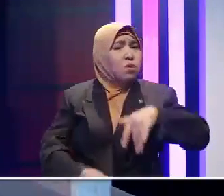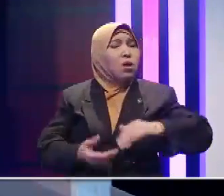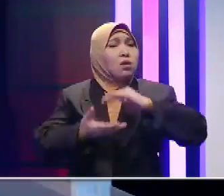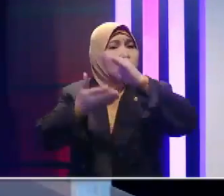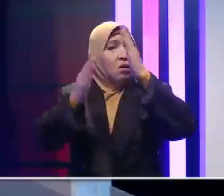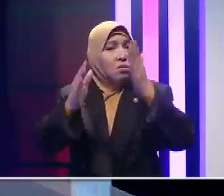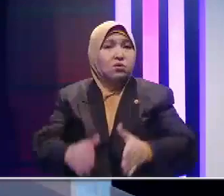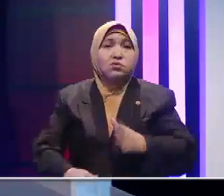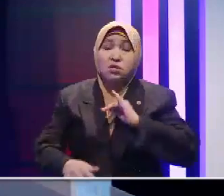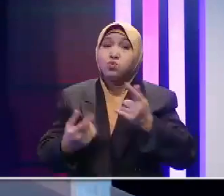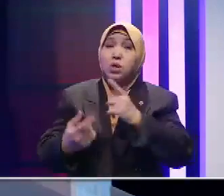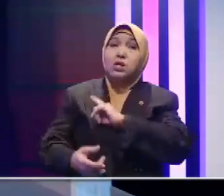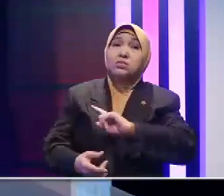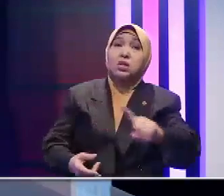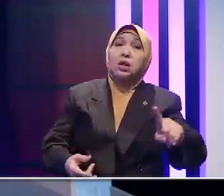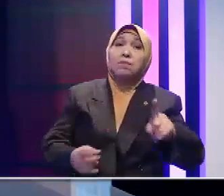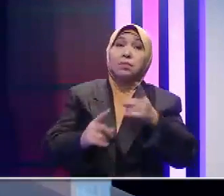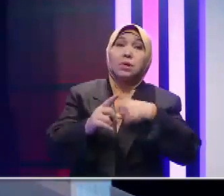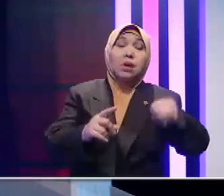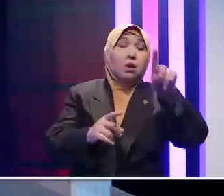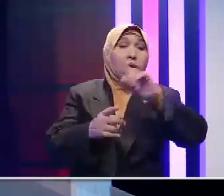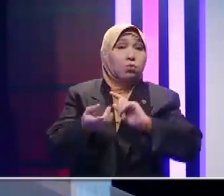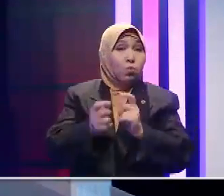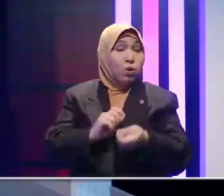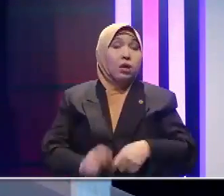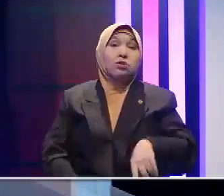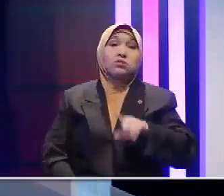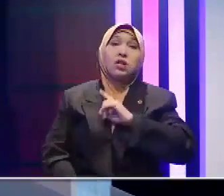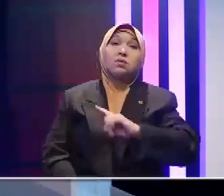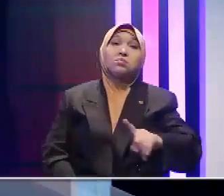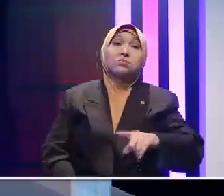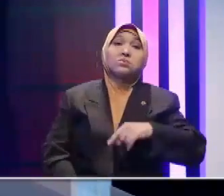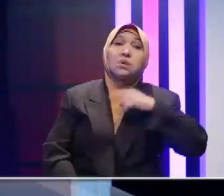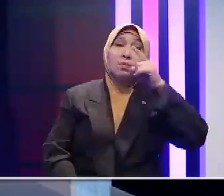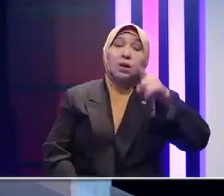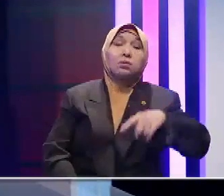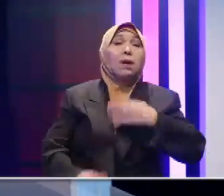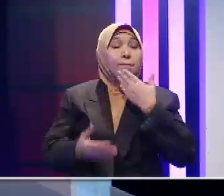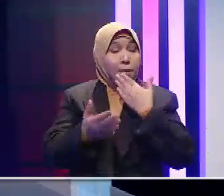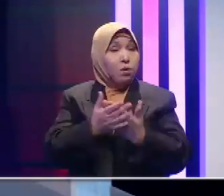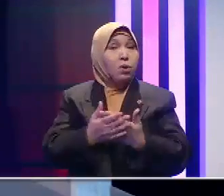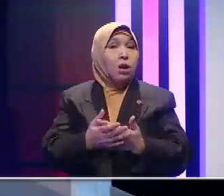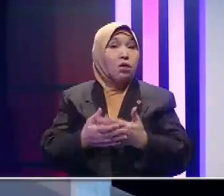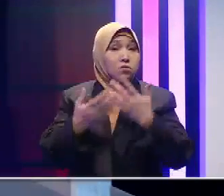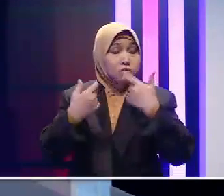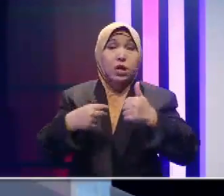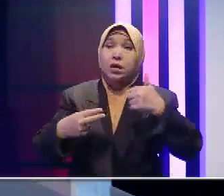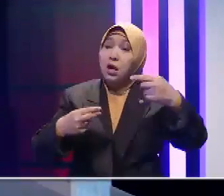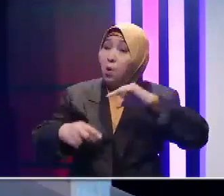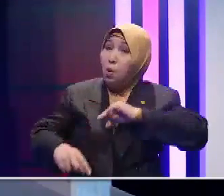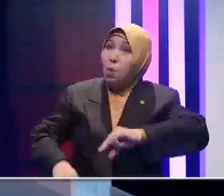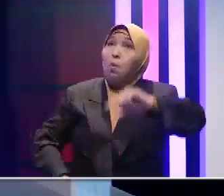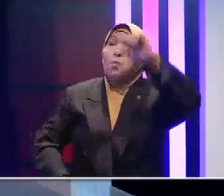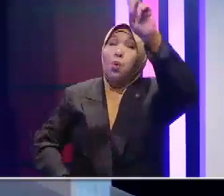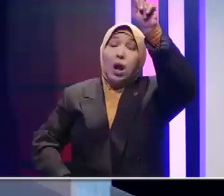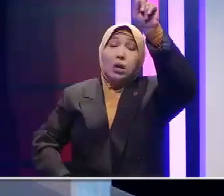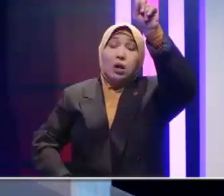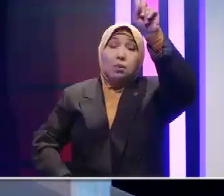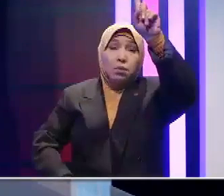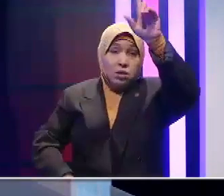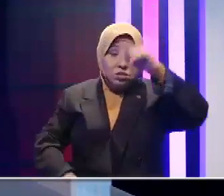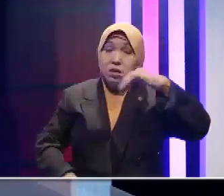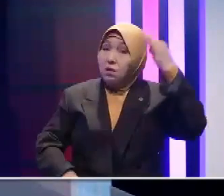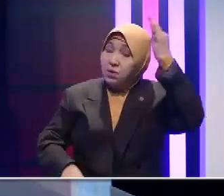Hisham, Ustaz, saya dah Islam dah. Saya kata, bila kamu pergi berjawab ke Islam? Saya mengucap sendiri, oh baguslah, kamu dah ada hubungan dengan Allah. Jadi saya